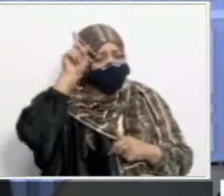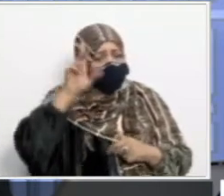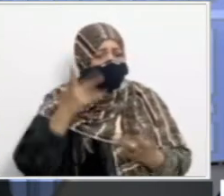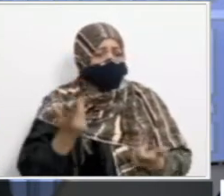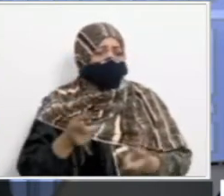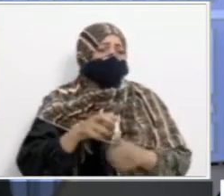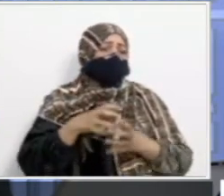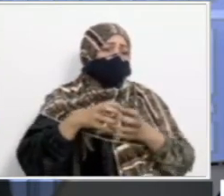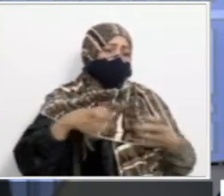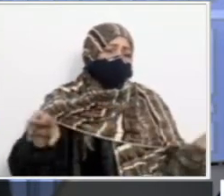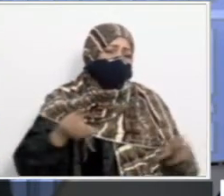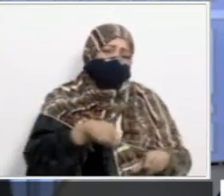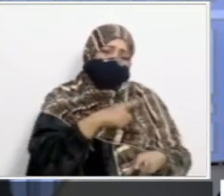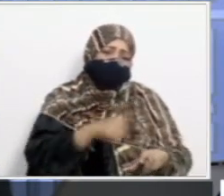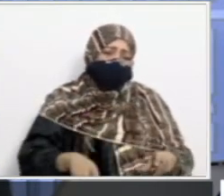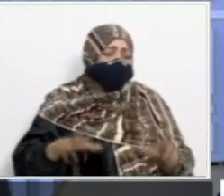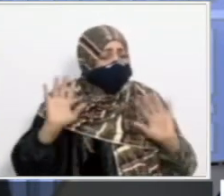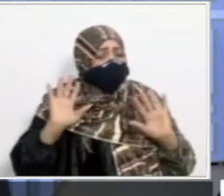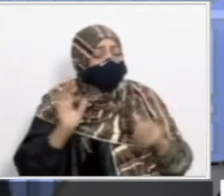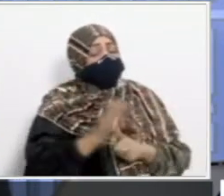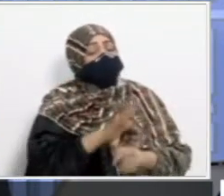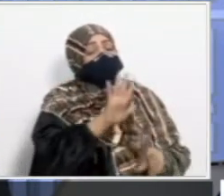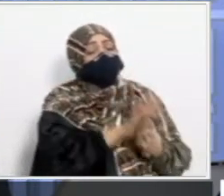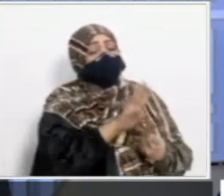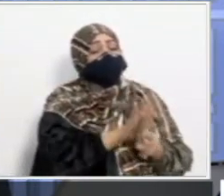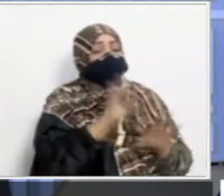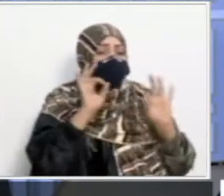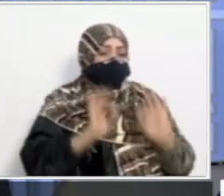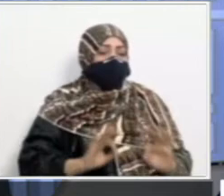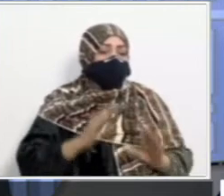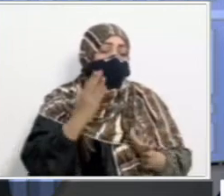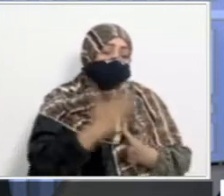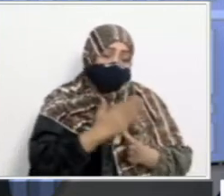ويطلبوا الطلاق لغير سبب. أما إذا كان هناك سبب شرعي يعني